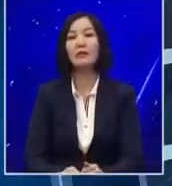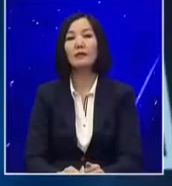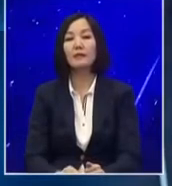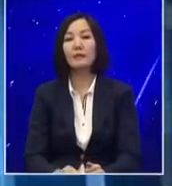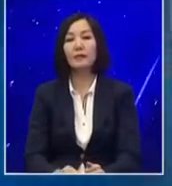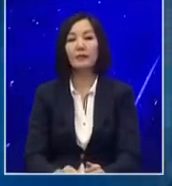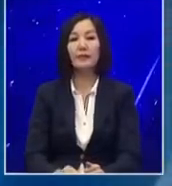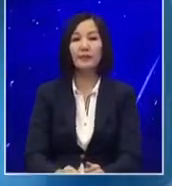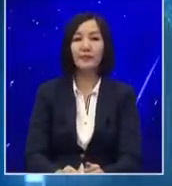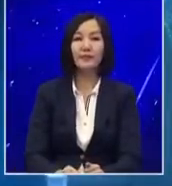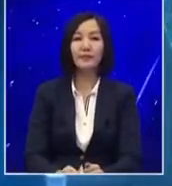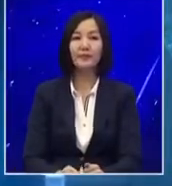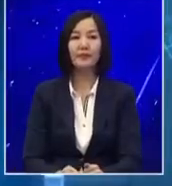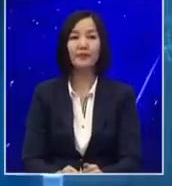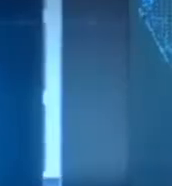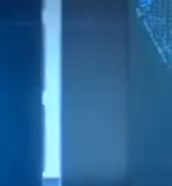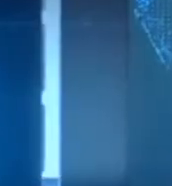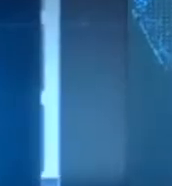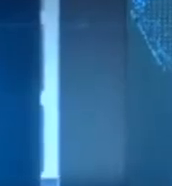Ержан Дүйсен, Жетісу телеарнасы.